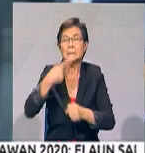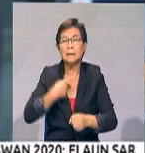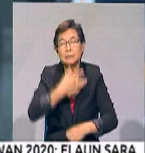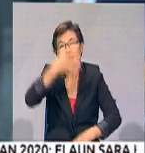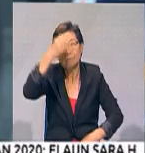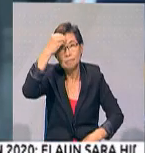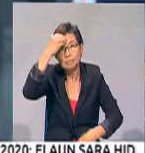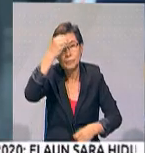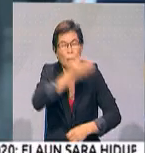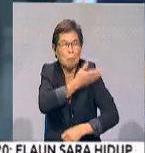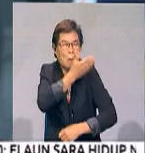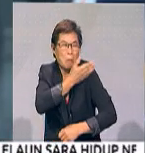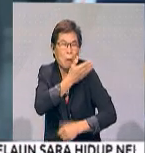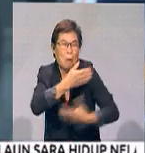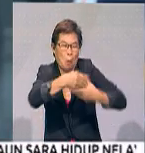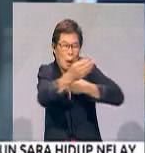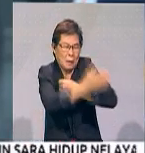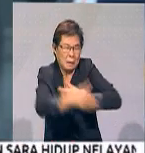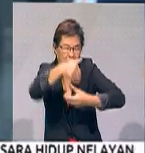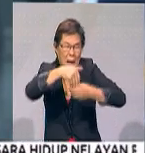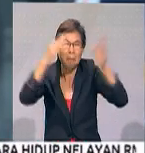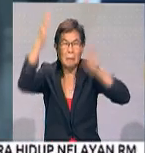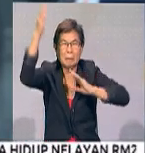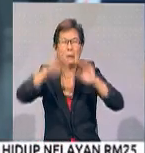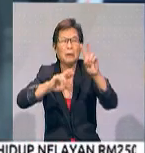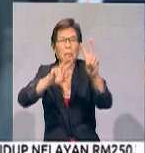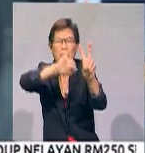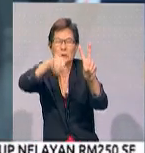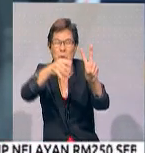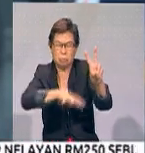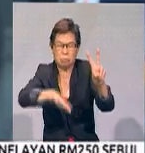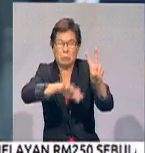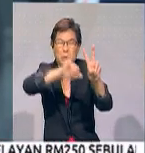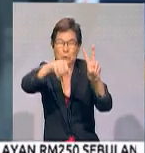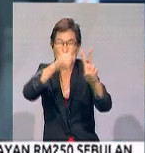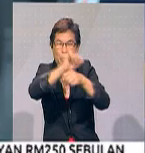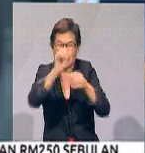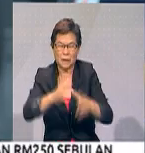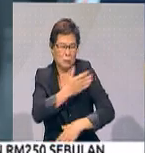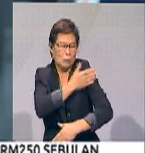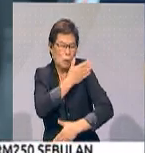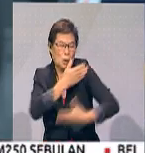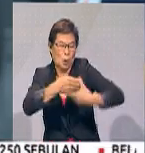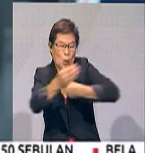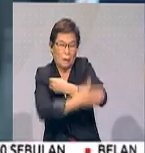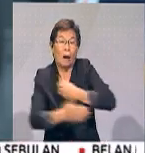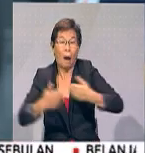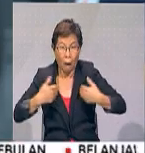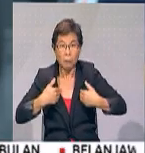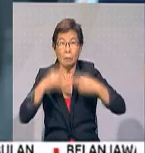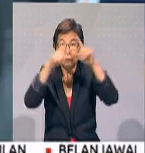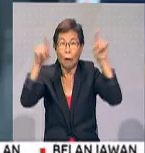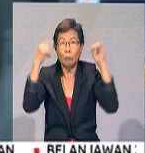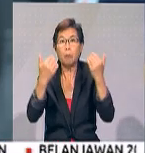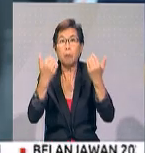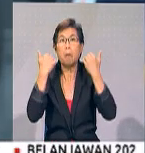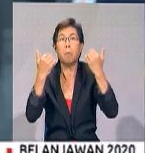kita dapati buruh asing di Malaysia dalam 2 juta, lingkaran 2 juta. Tetapi kita ada graduan yang menganggur, kita